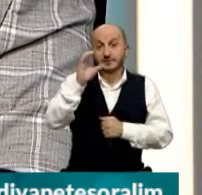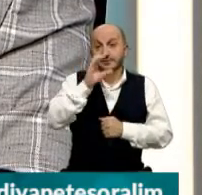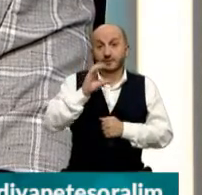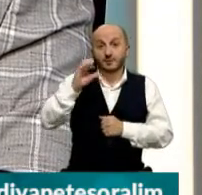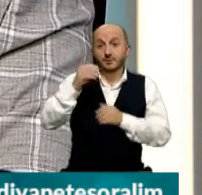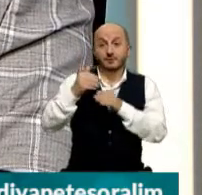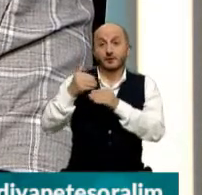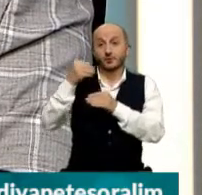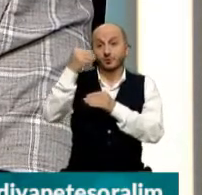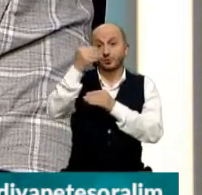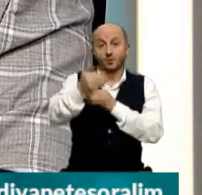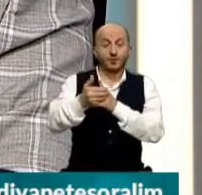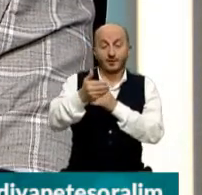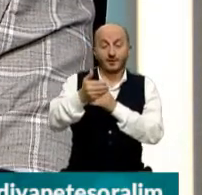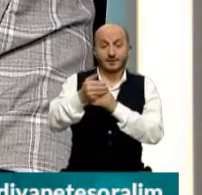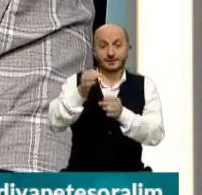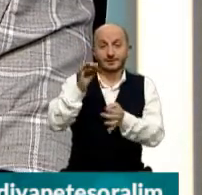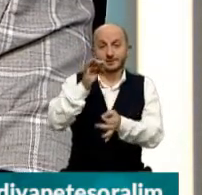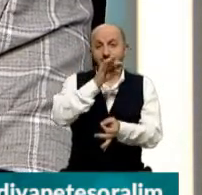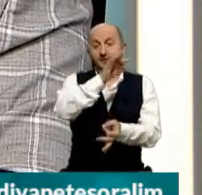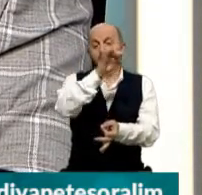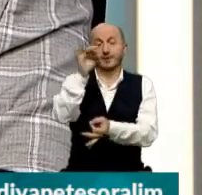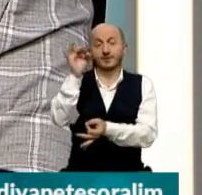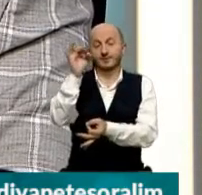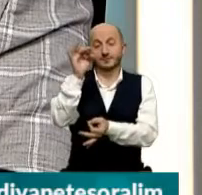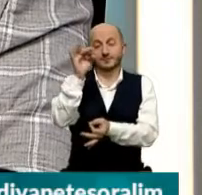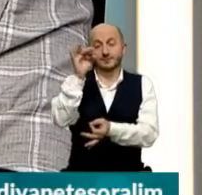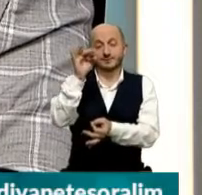İslamiyet'ten sonra insanların